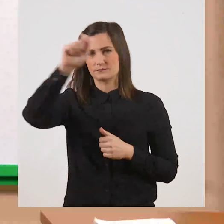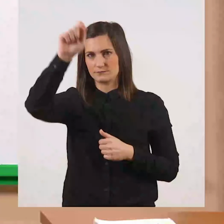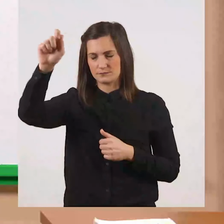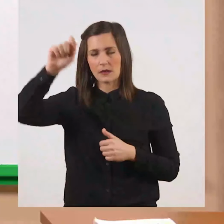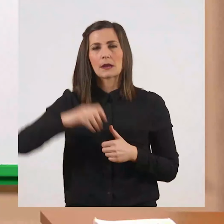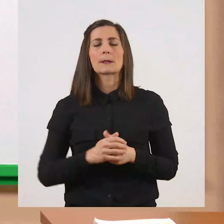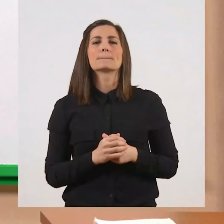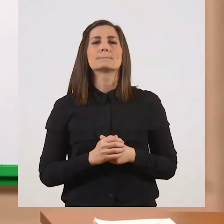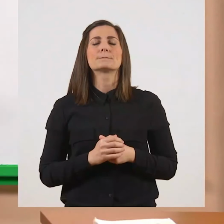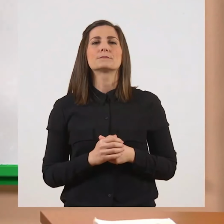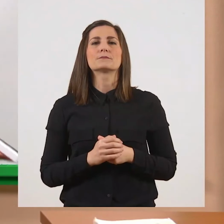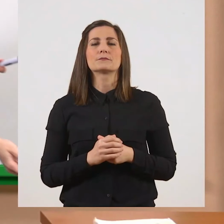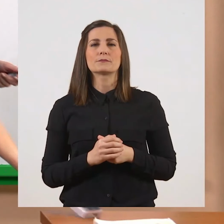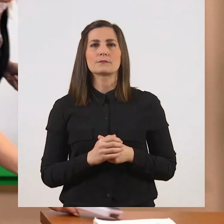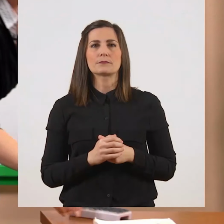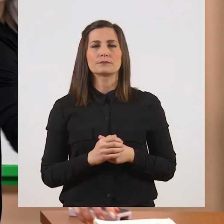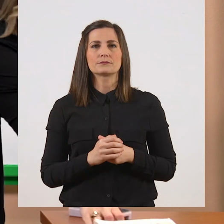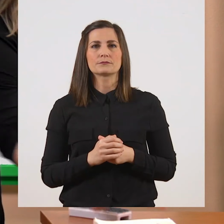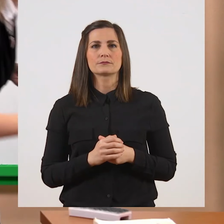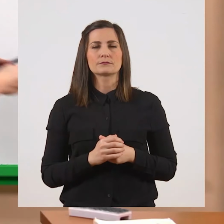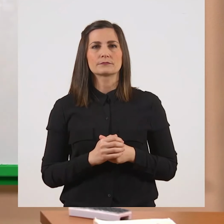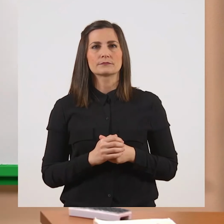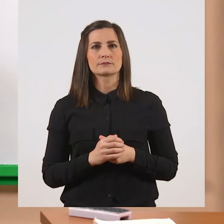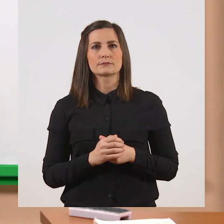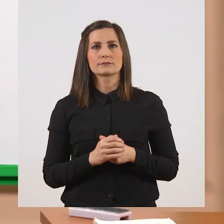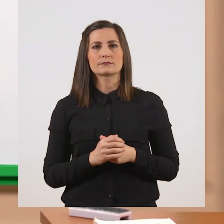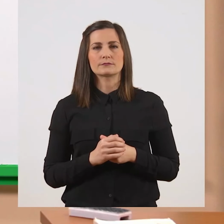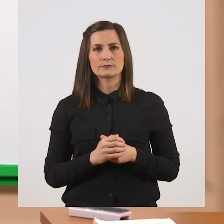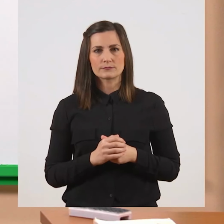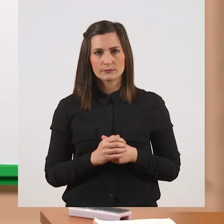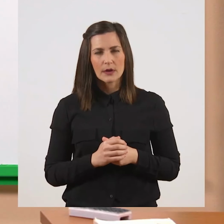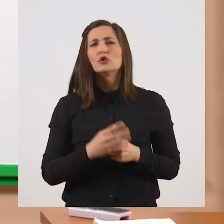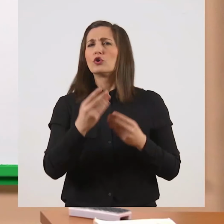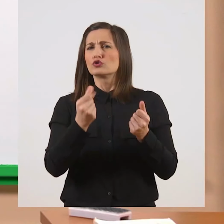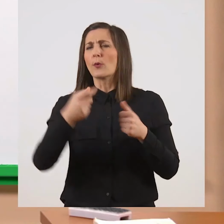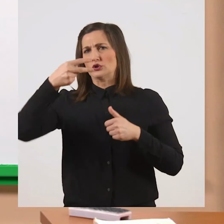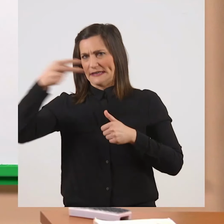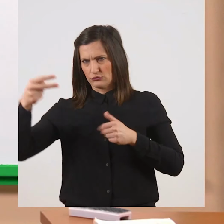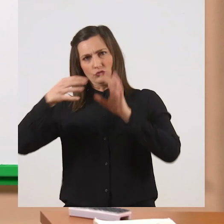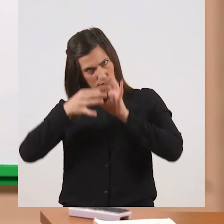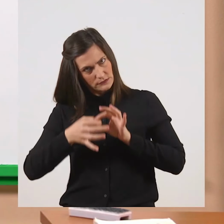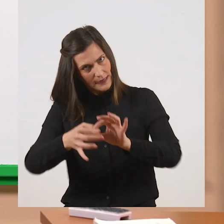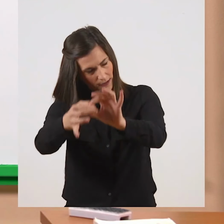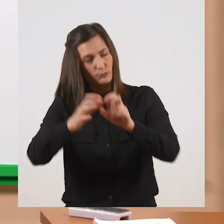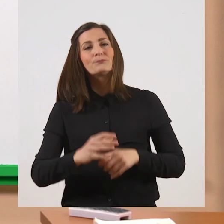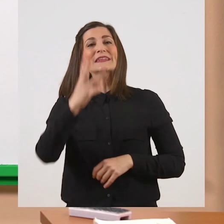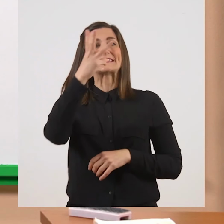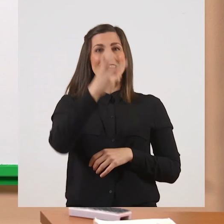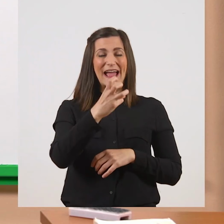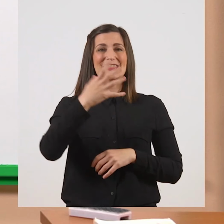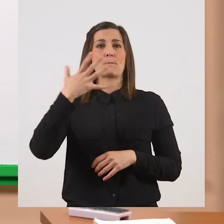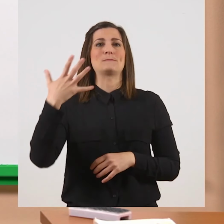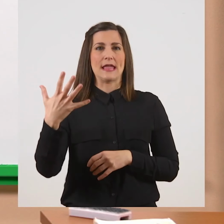Πάμε λοιπόν τώρα που το είδαμε να γράψουμε αλλιώς την πράξη μας. 35